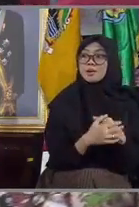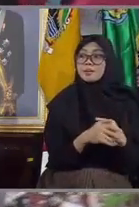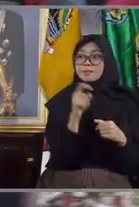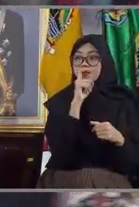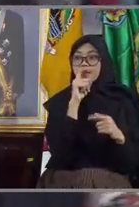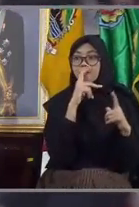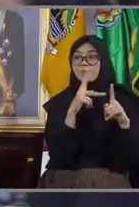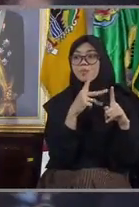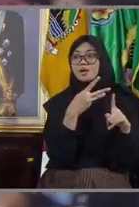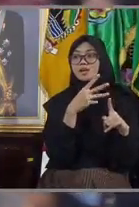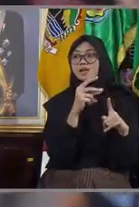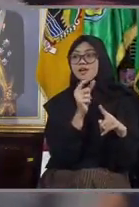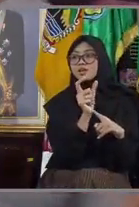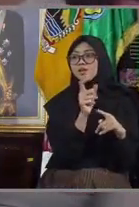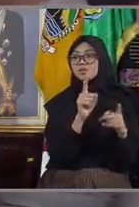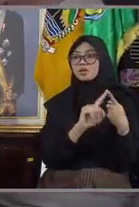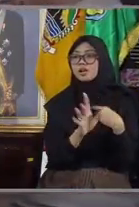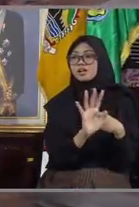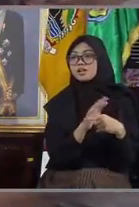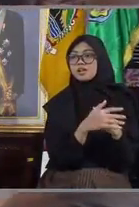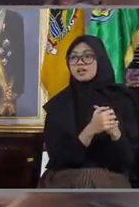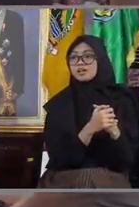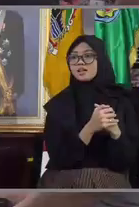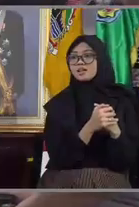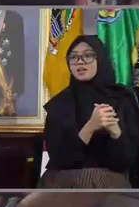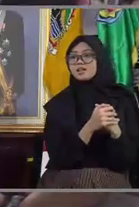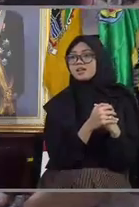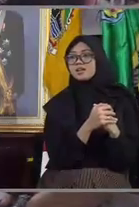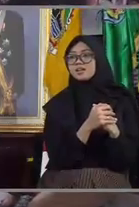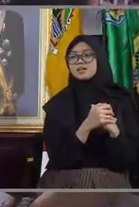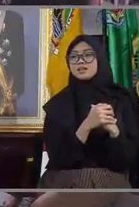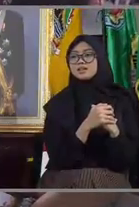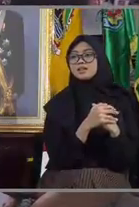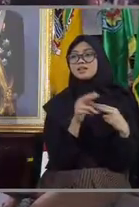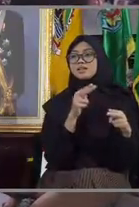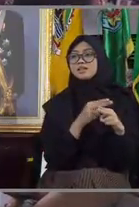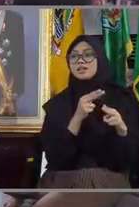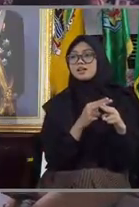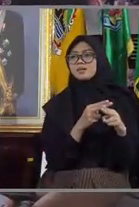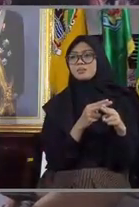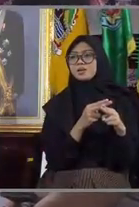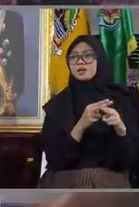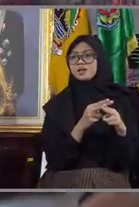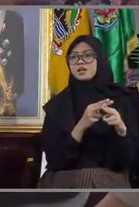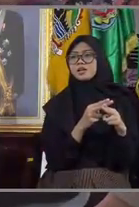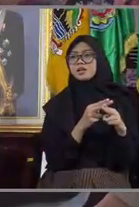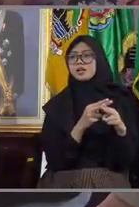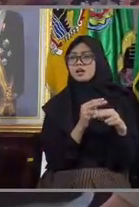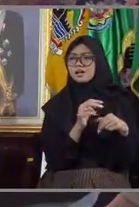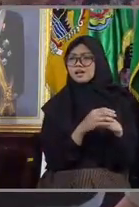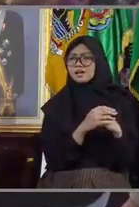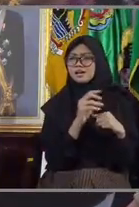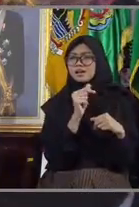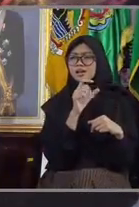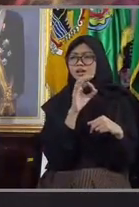Heru? Insyaallah tepang, Pak. Sinten asmane? Pak Rompli sama Bu Agnes.